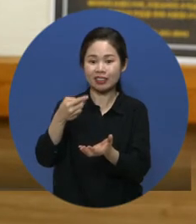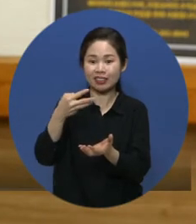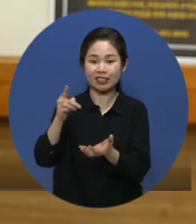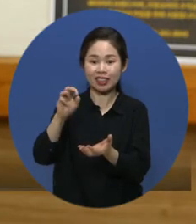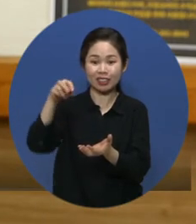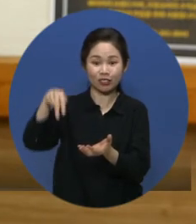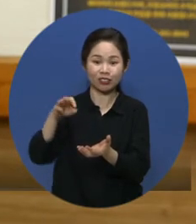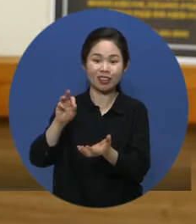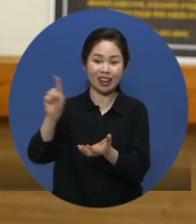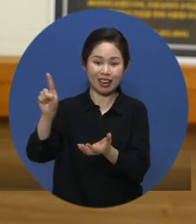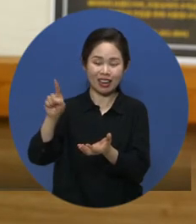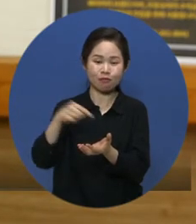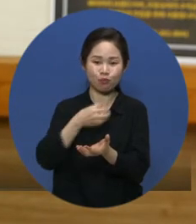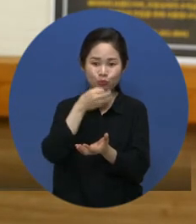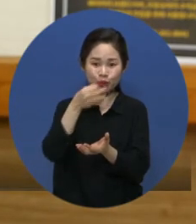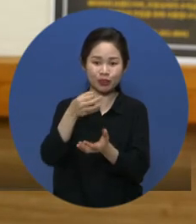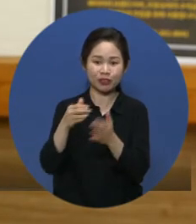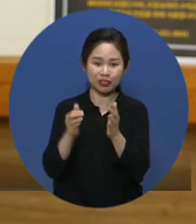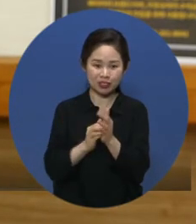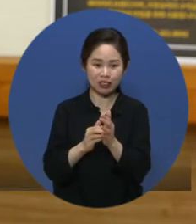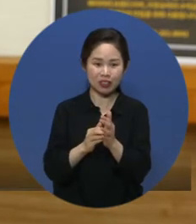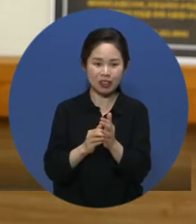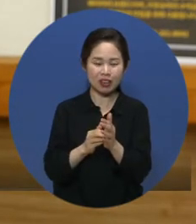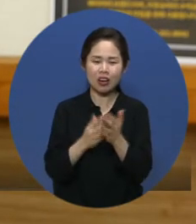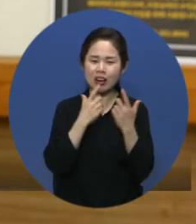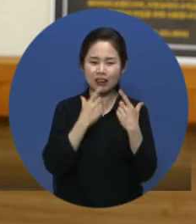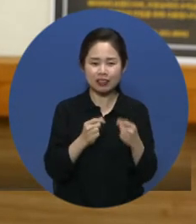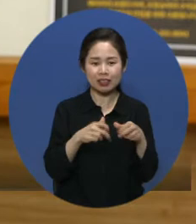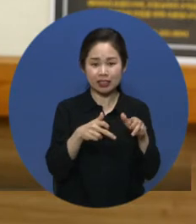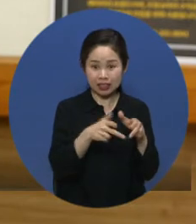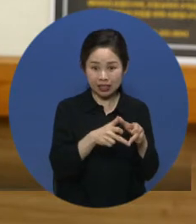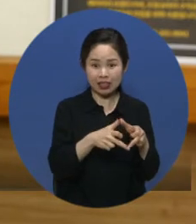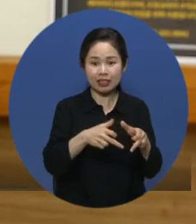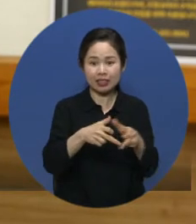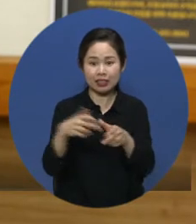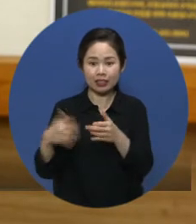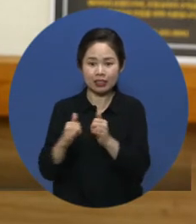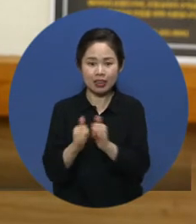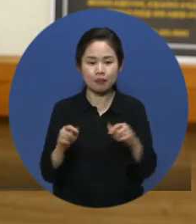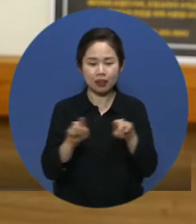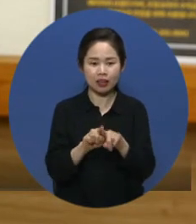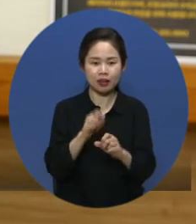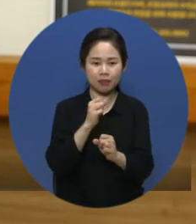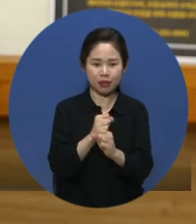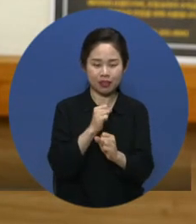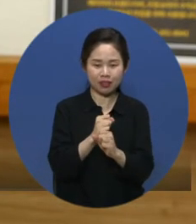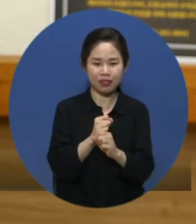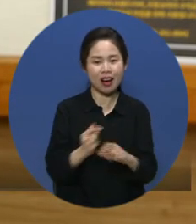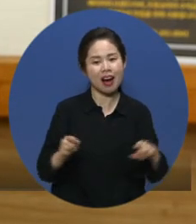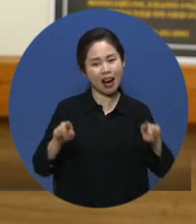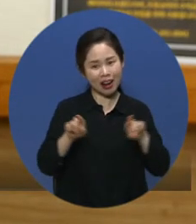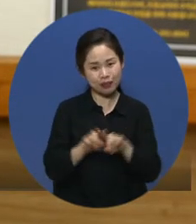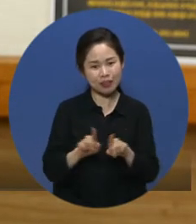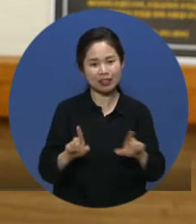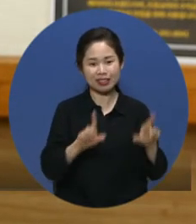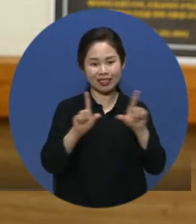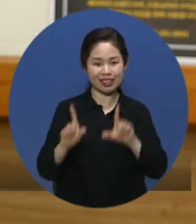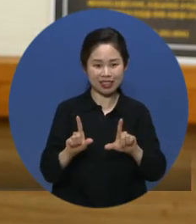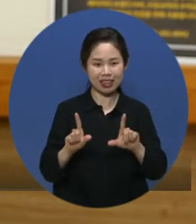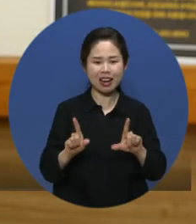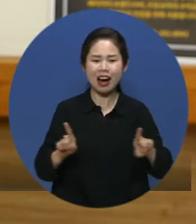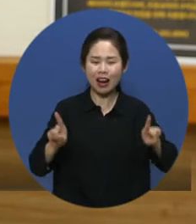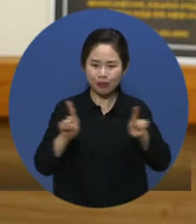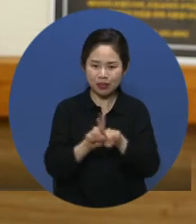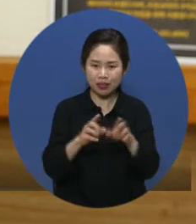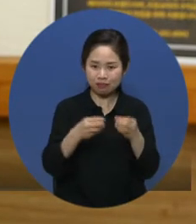장애인과 비장애인이 함께 만들고 함께 어울려서 살아가는 함께 먹는 그런